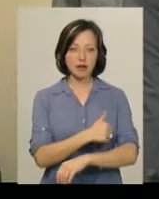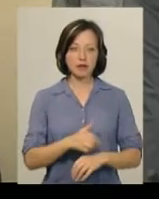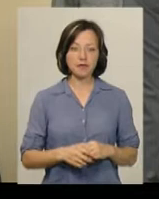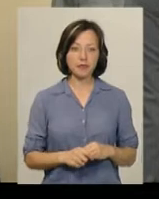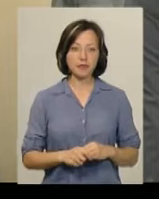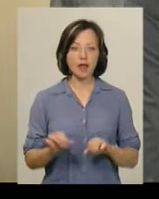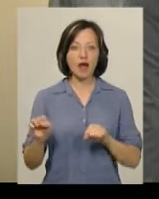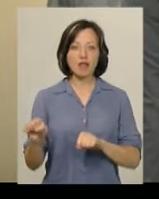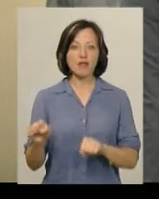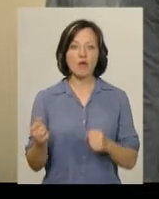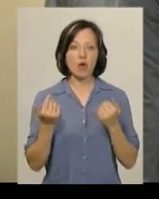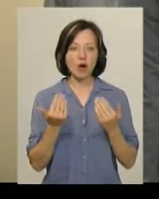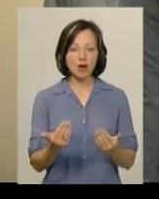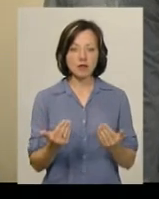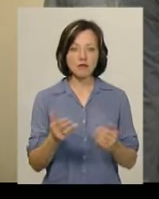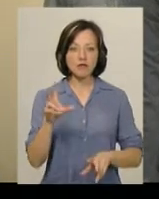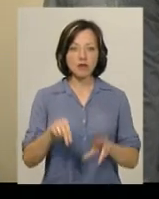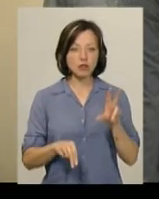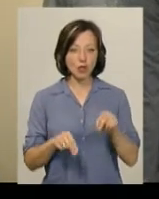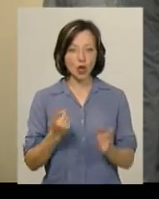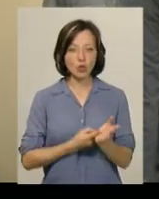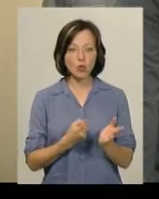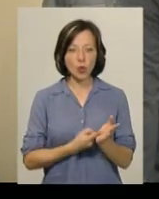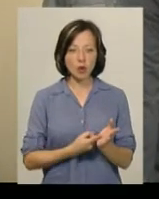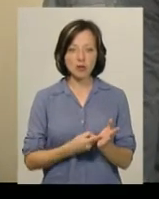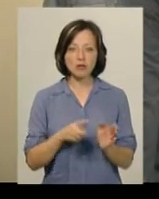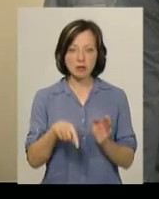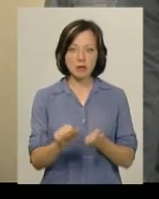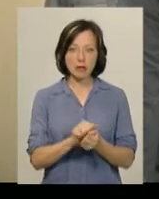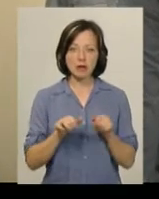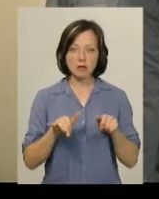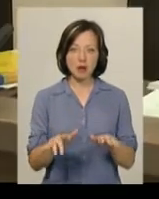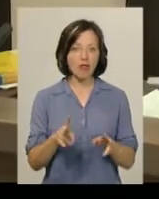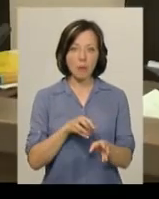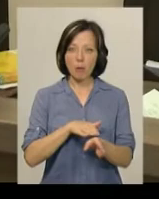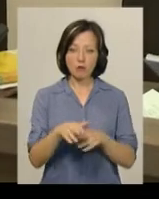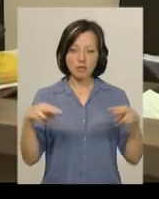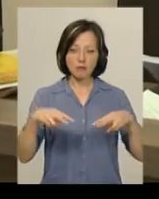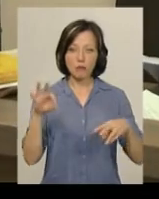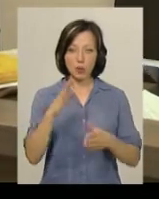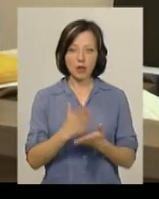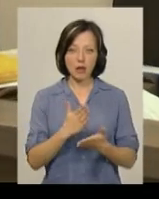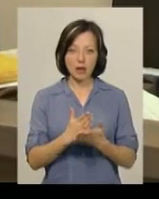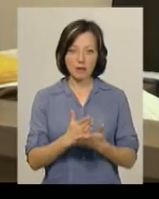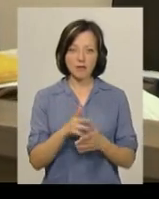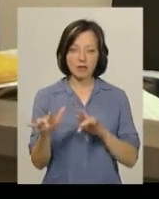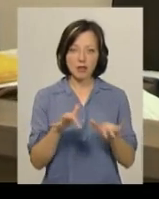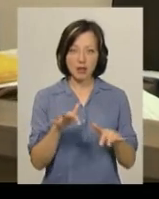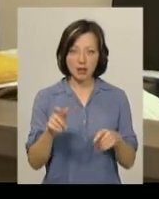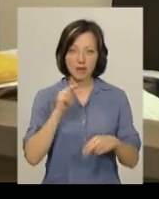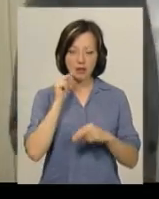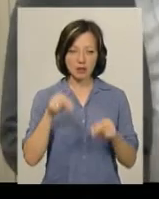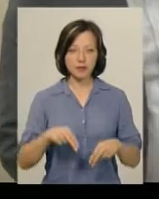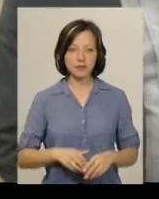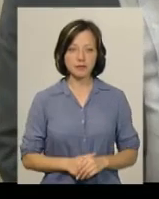Адвокат Михайло Кривака Олег Савінський вважає, докази, які містяться у матеріалах справи, не повністю свідчать про наявність у діях його підзахисного